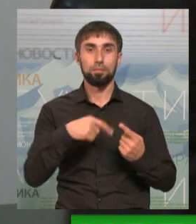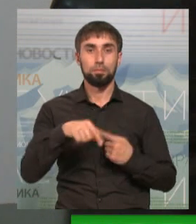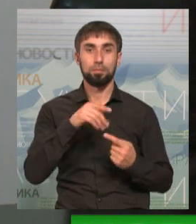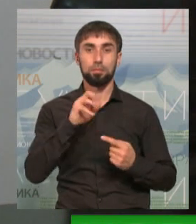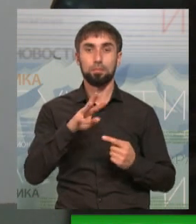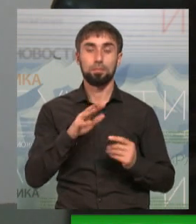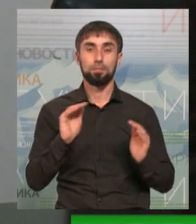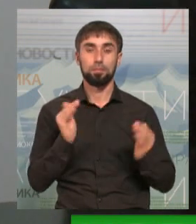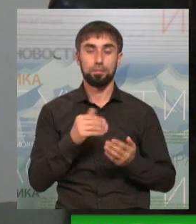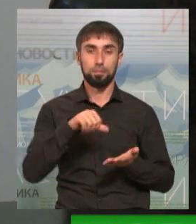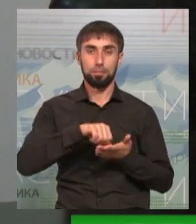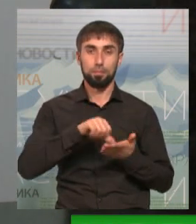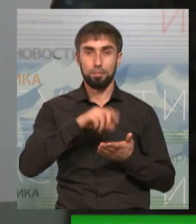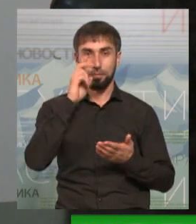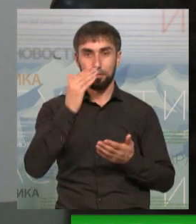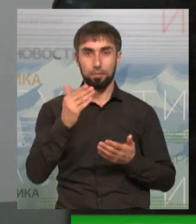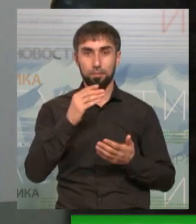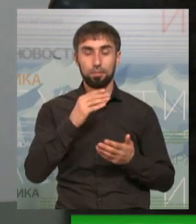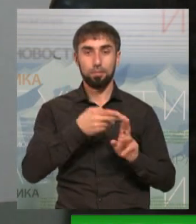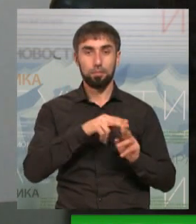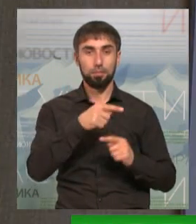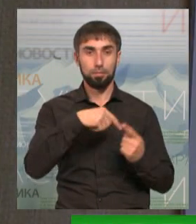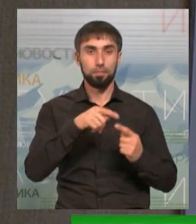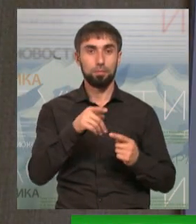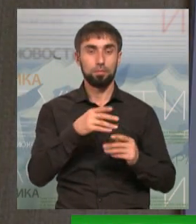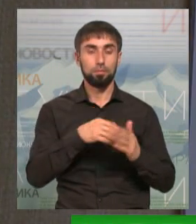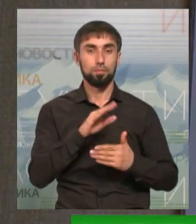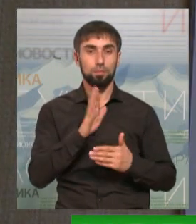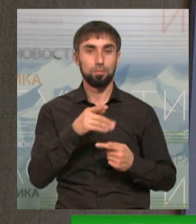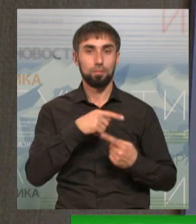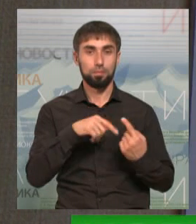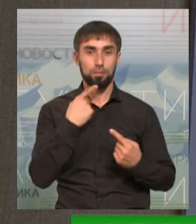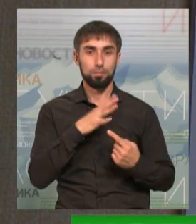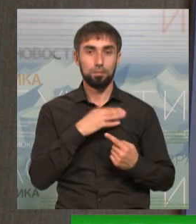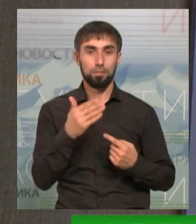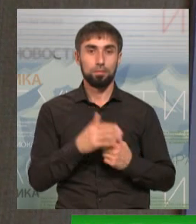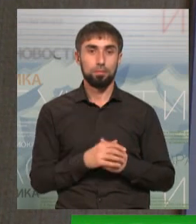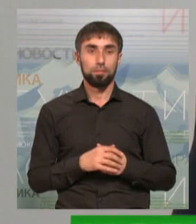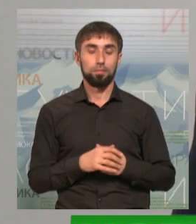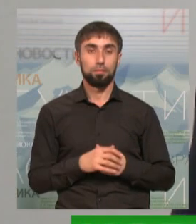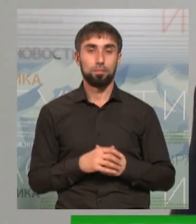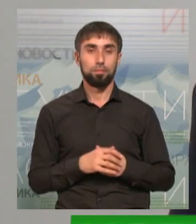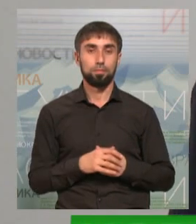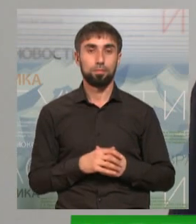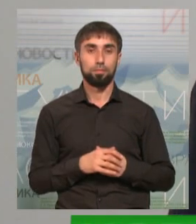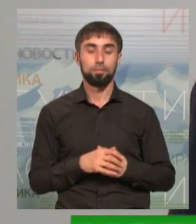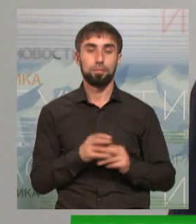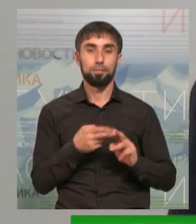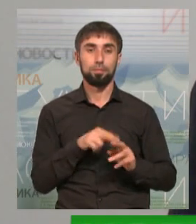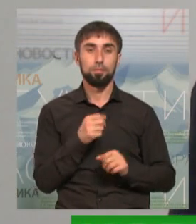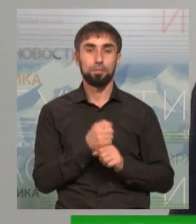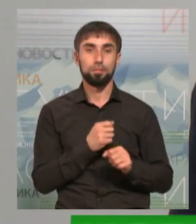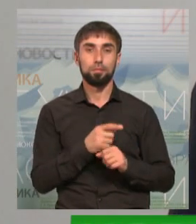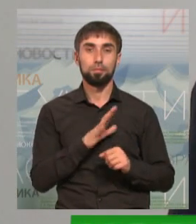участие государства в экономике страны, тем успешнее бизнес, считают в антимонопольной службе. Это делается для того, чтобы